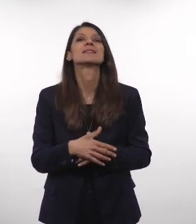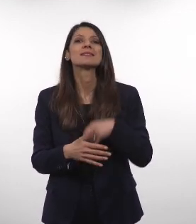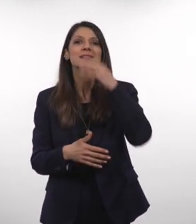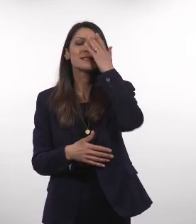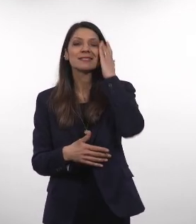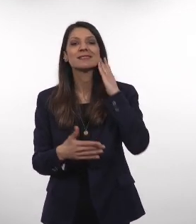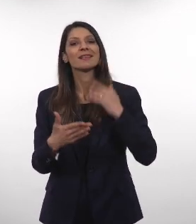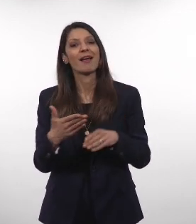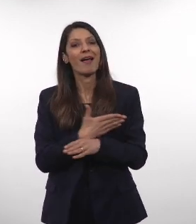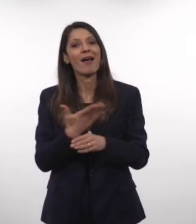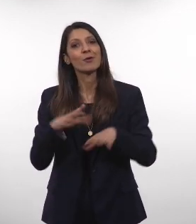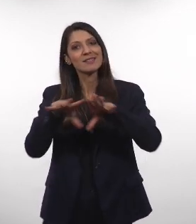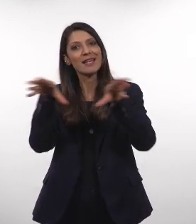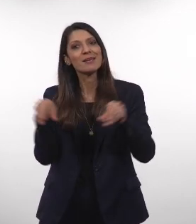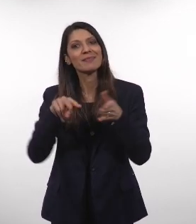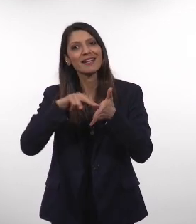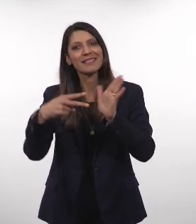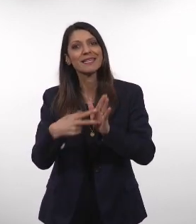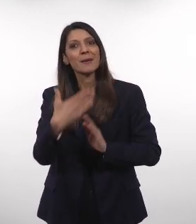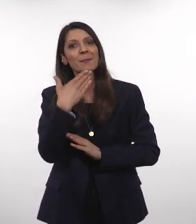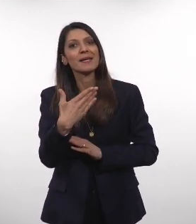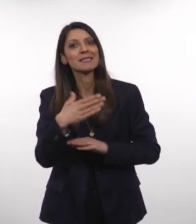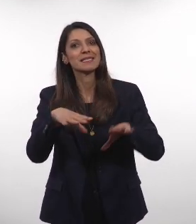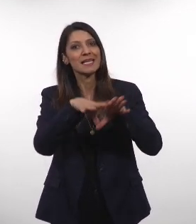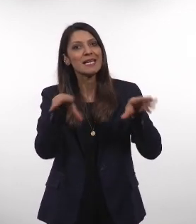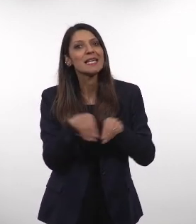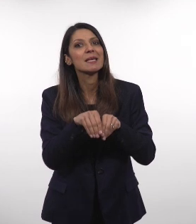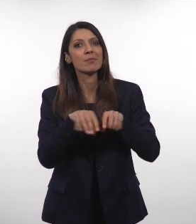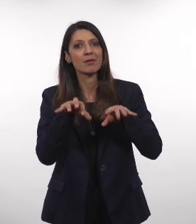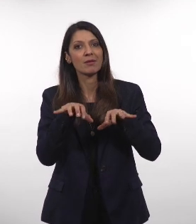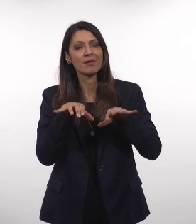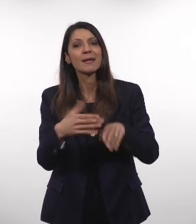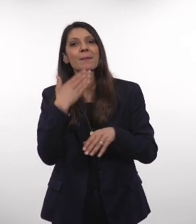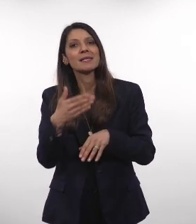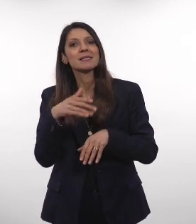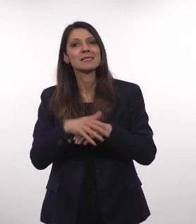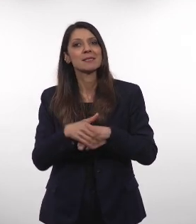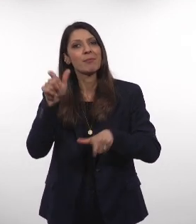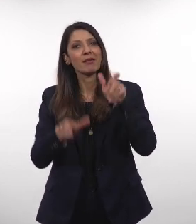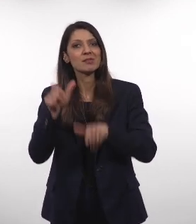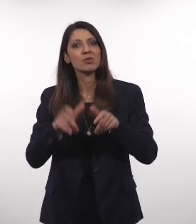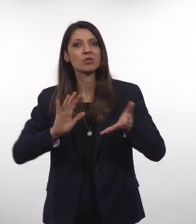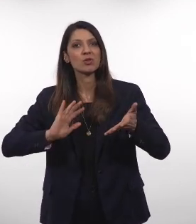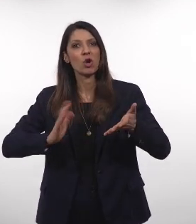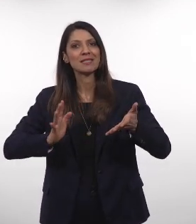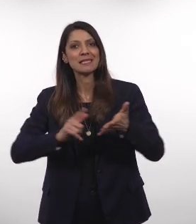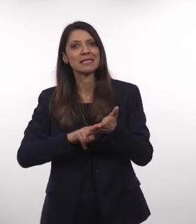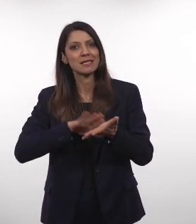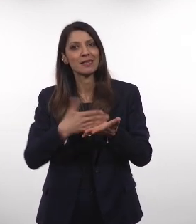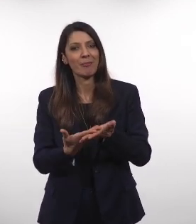avance à l'équipe technique, merci à l'équipe de la vélotypie et merci à la langue de signes